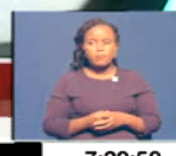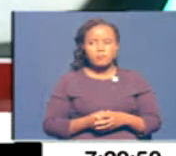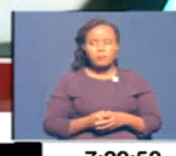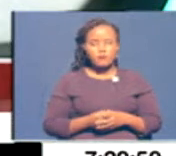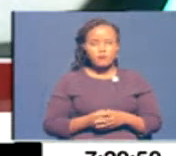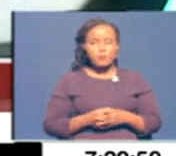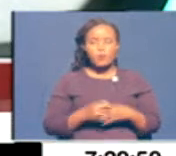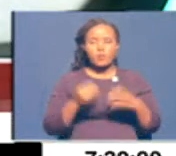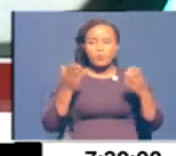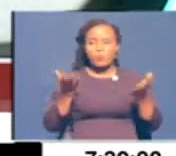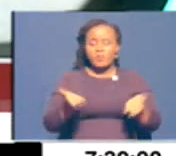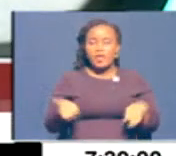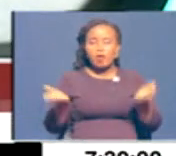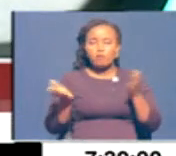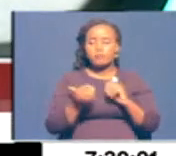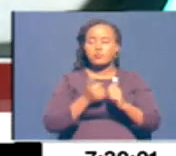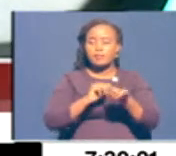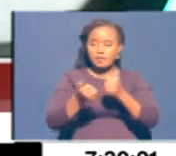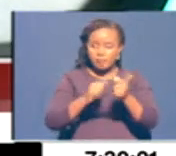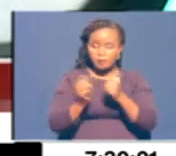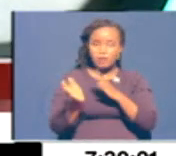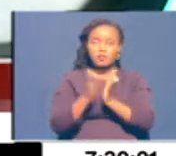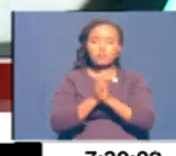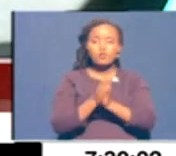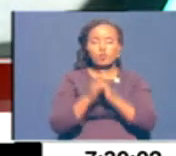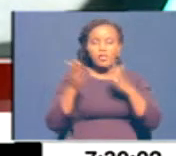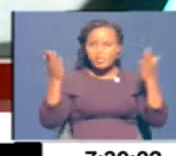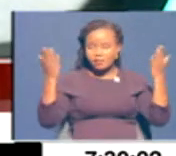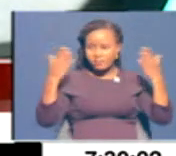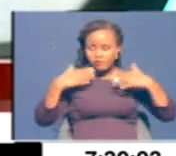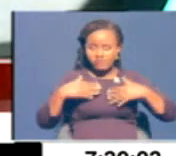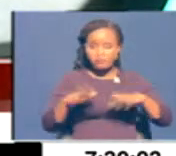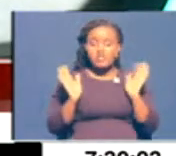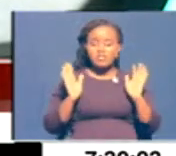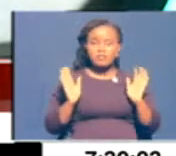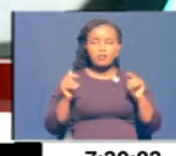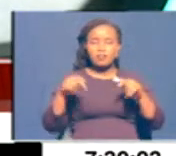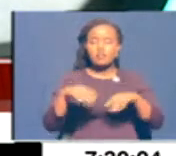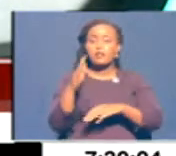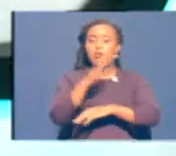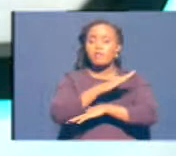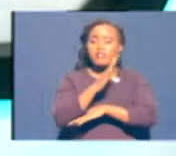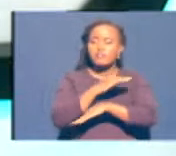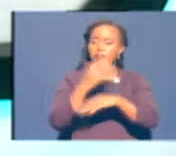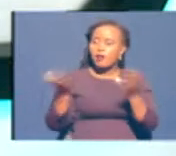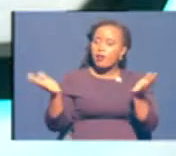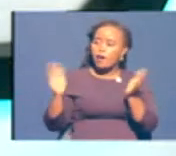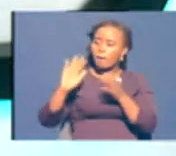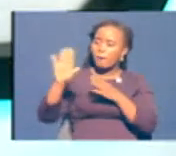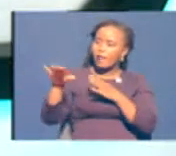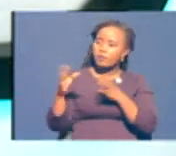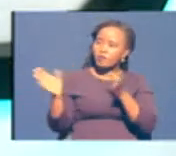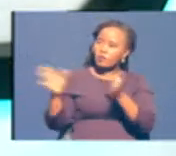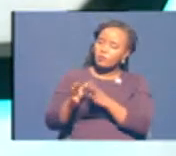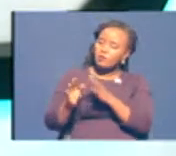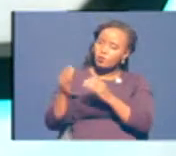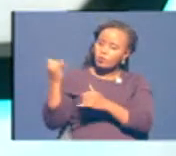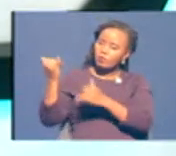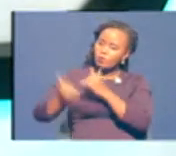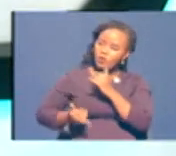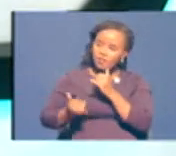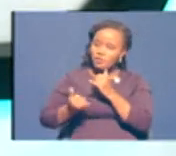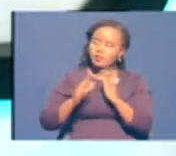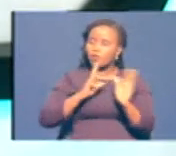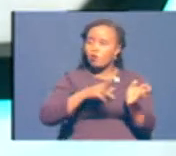Tazamaji, baada ya taarifa ya mwenzangu Richard Munga nakamilisha Darubini michezo. Sasa nakurejesha kwa Gatonye na Bhalo waweze kukamilisha shughuli kama